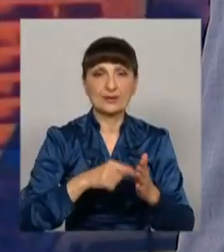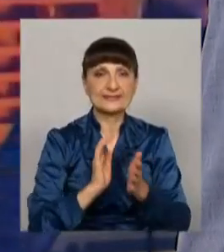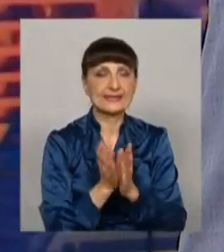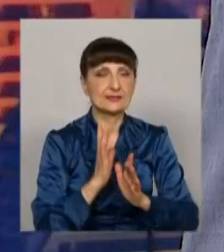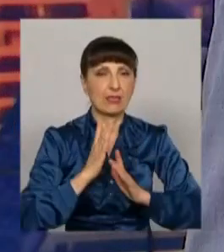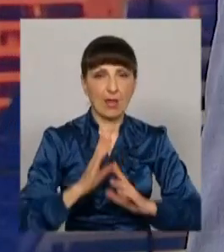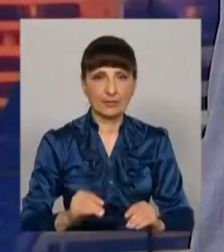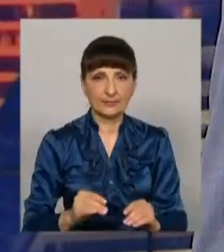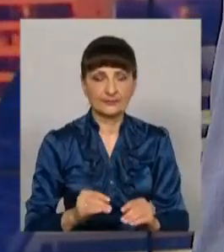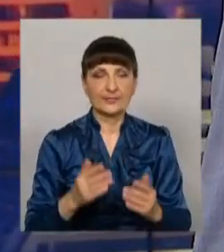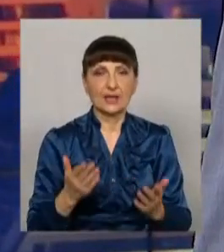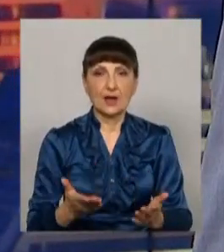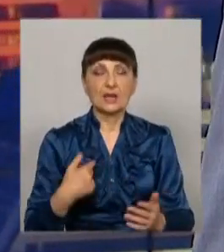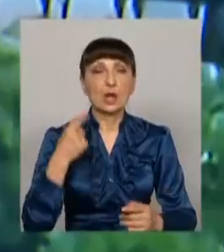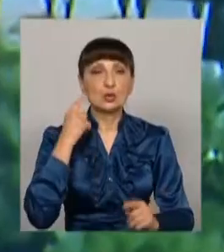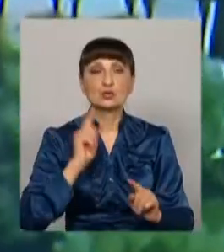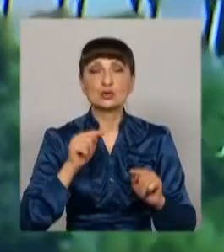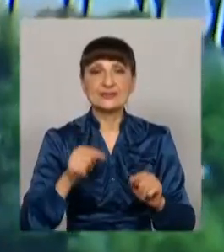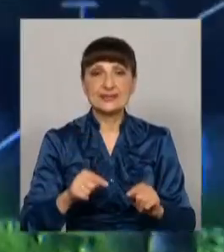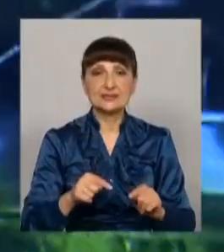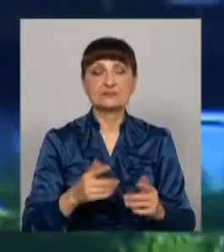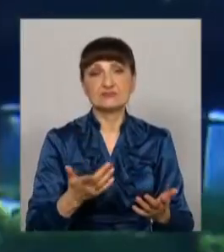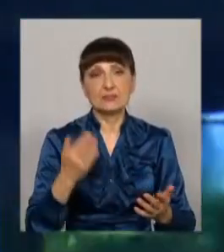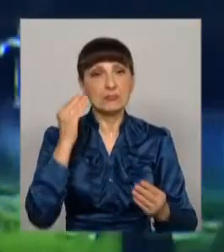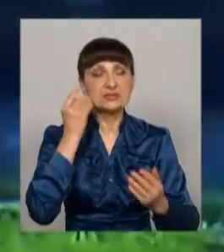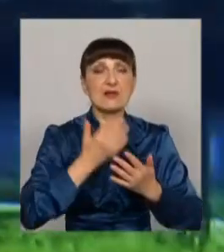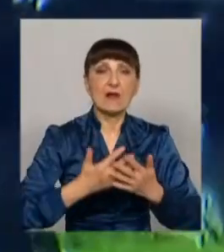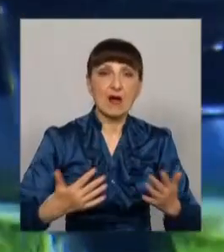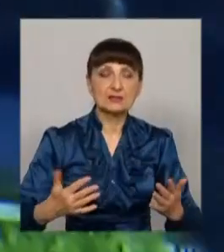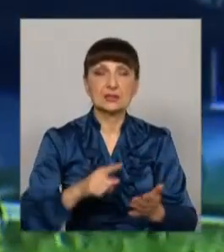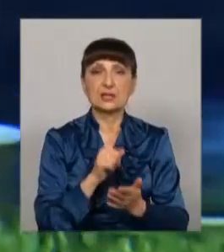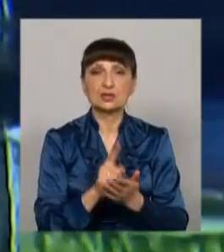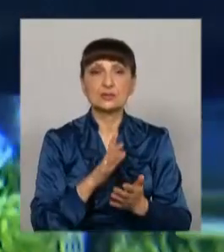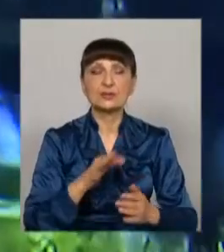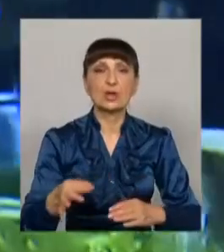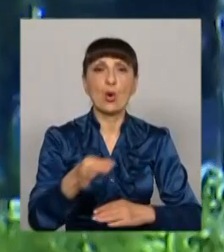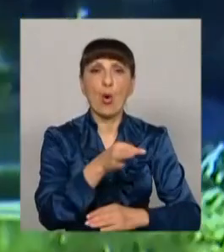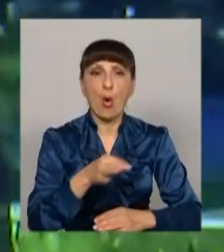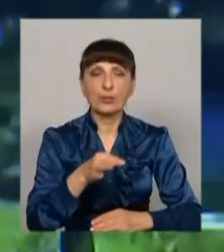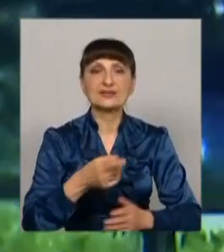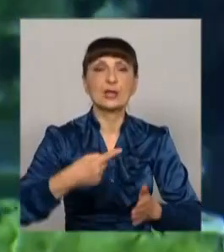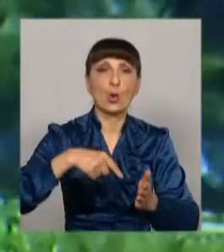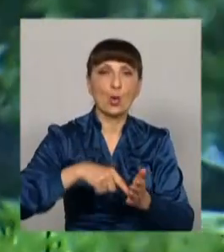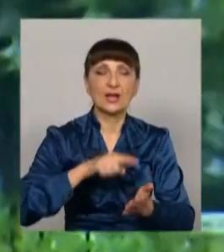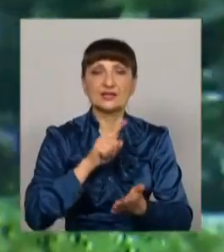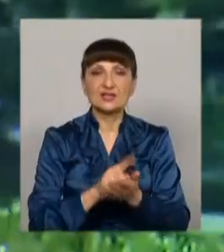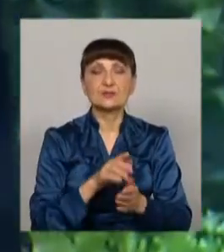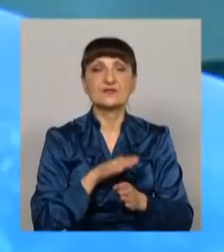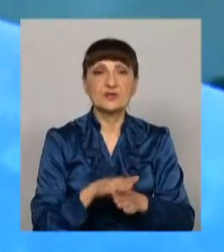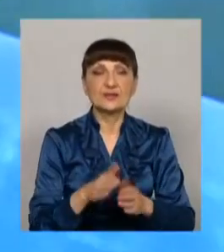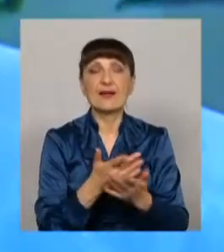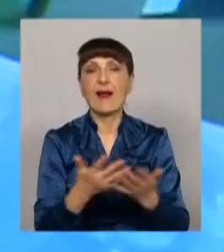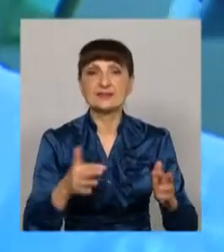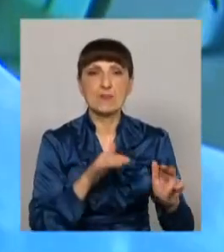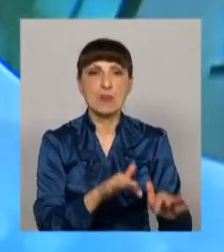Я думаю, что здесь неоднозначно, то есть это должны быть и областью, и городом выполнены определенные работы,